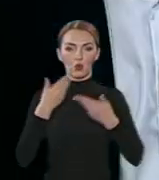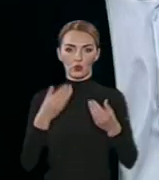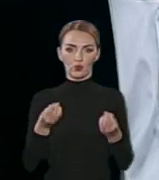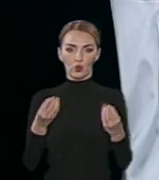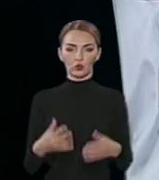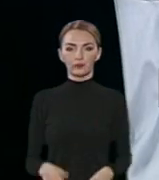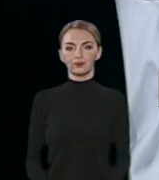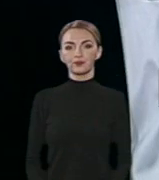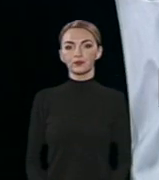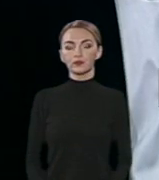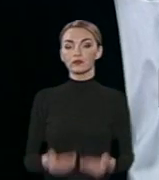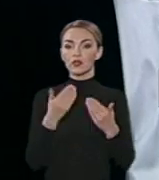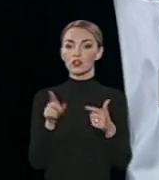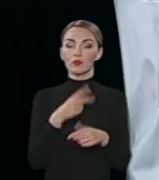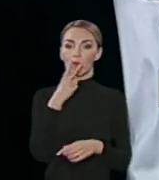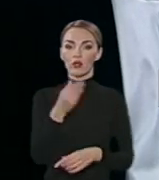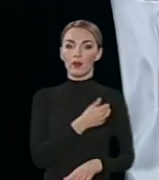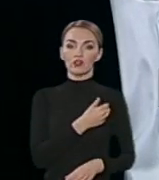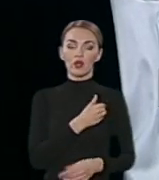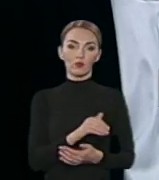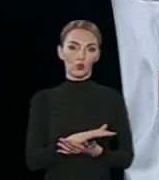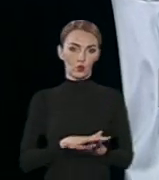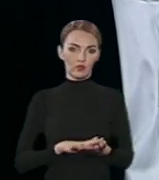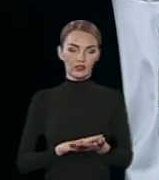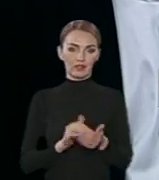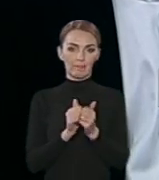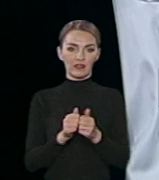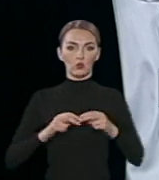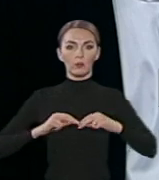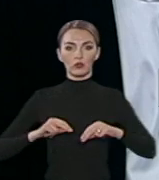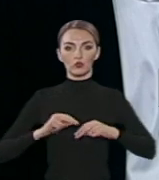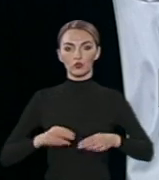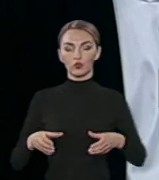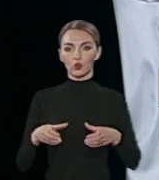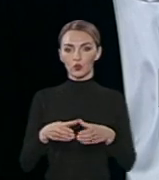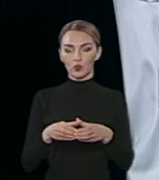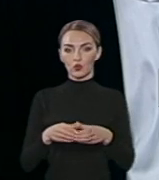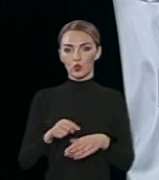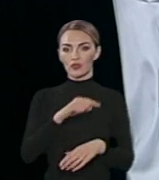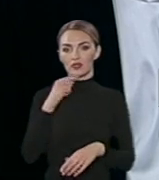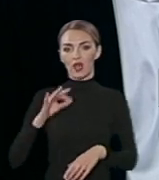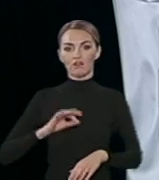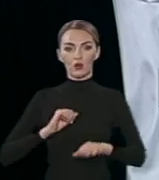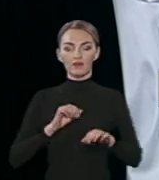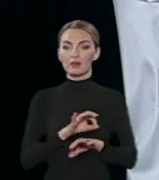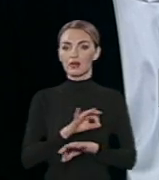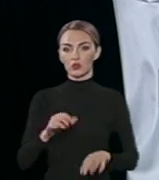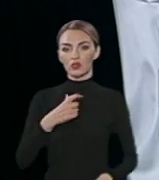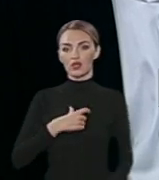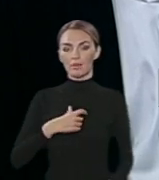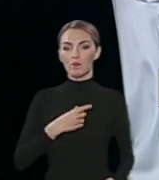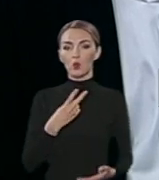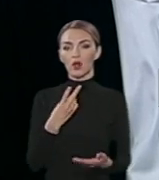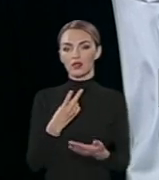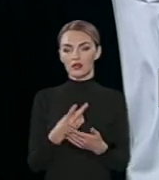просто. Чи побачили ви бажання продовжити співробітництво з групою російських адвокатів, які прекрасно себе показали